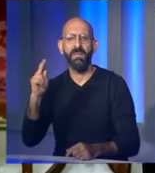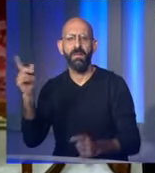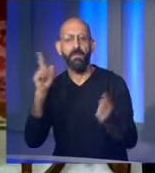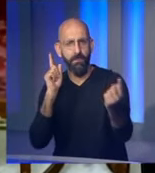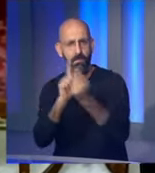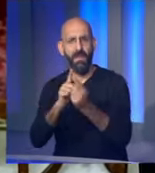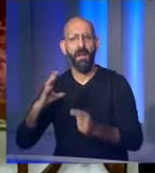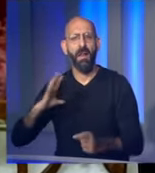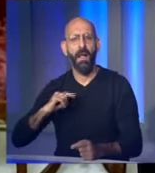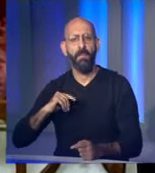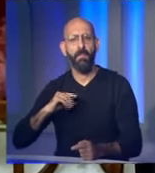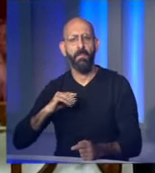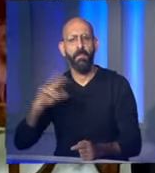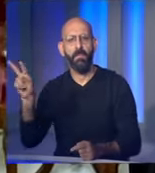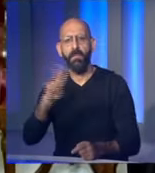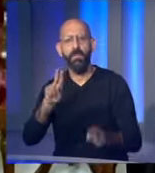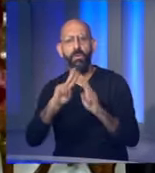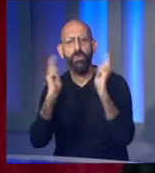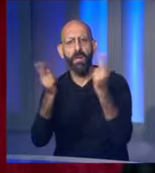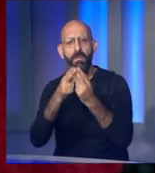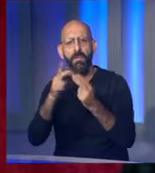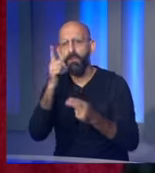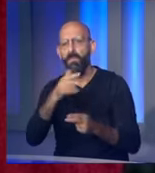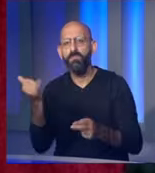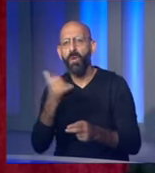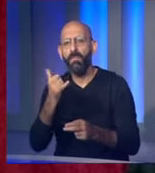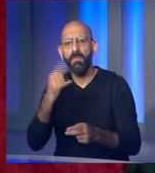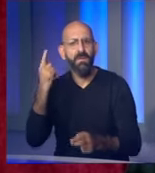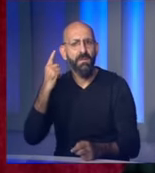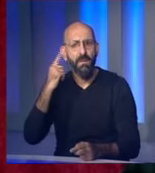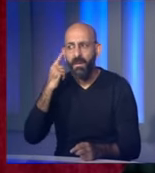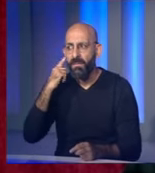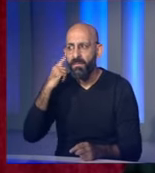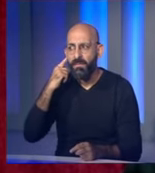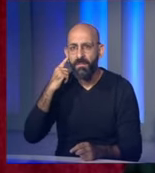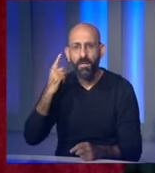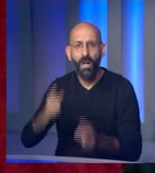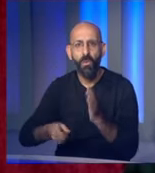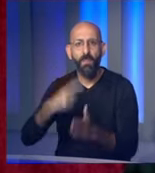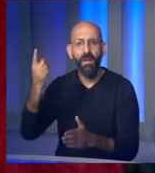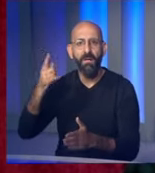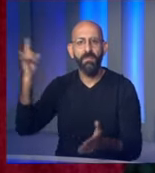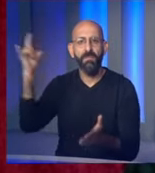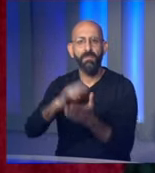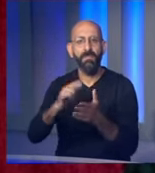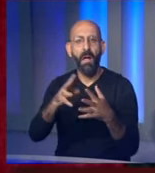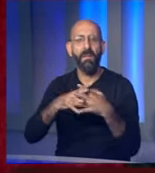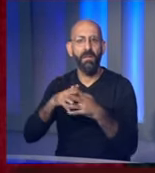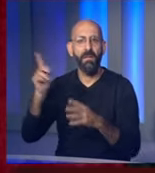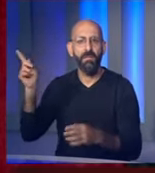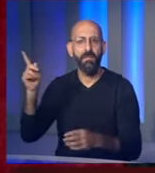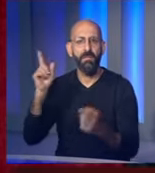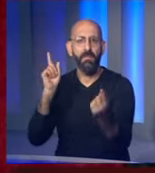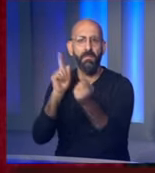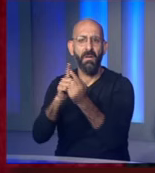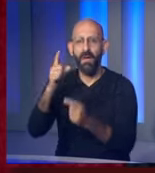فريم وجارى عرض للاوضاع الداخليه والتطورات اول موضوع هو زياره هوك شين على